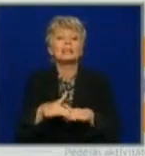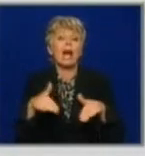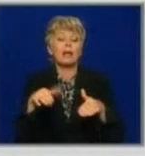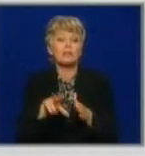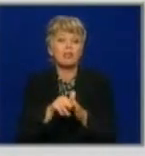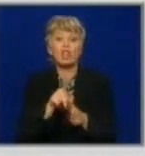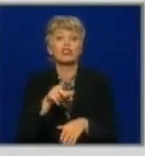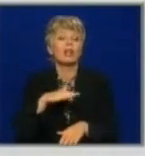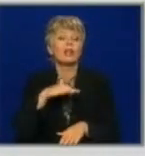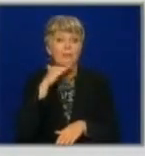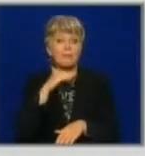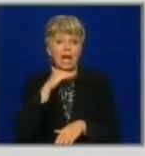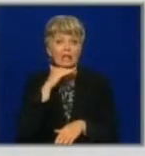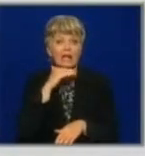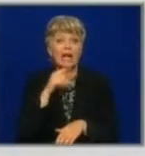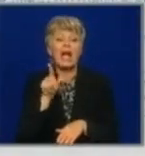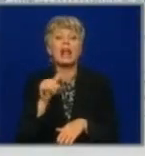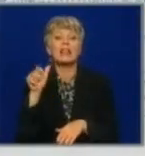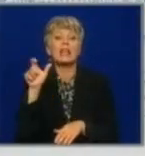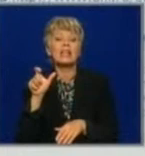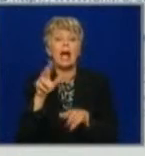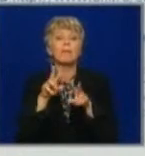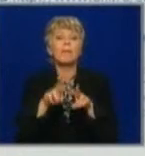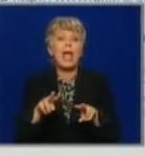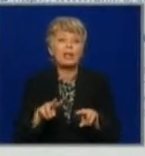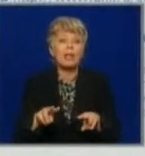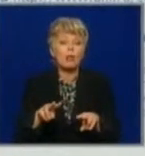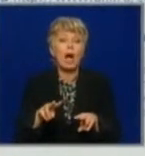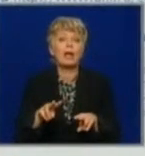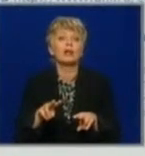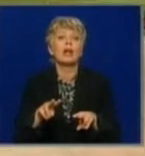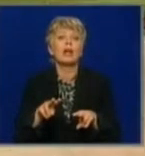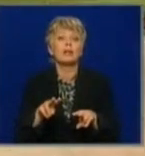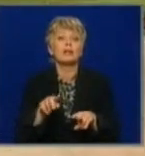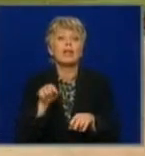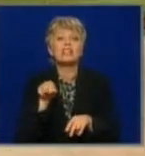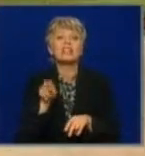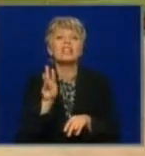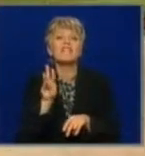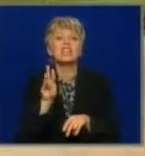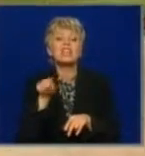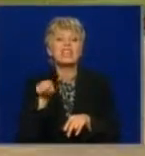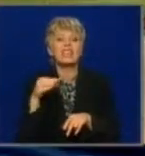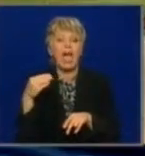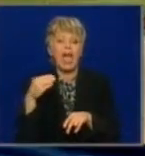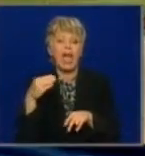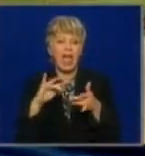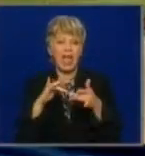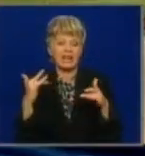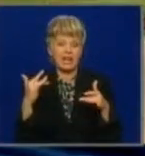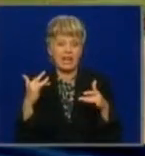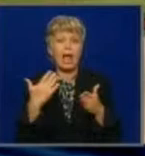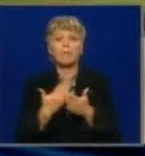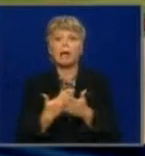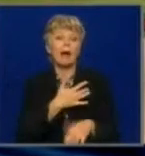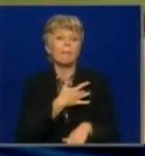Taču nepietiekami, secinājusi Elīna Ciemiņa, pētot partiju komunikāciju Twitterī. Lielā mērā tās tendences bija tādas, ka